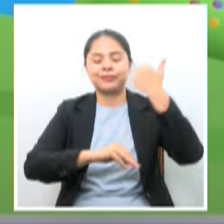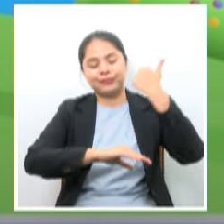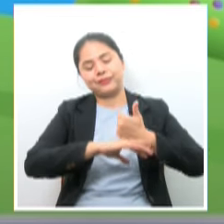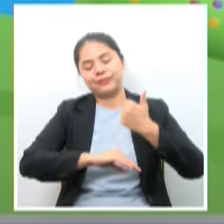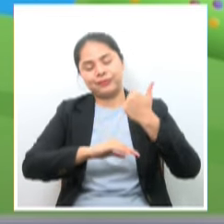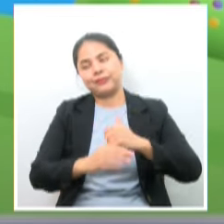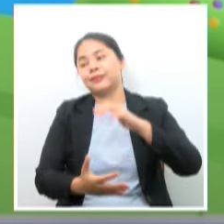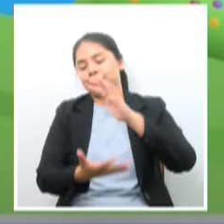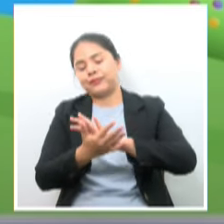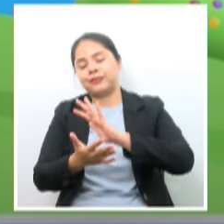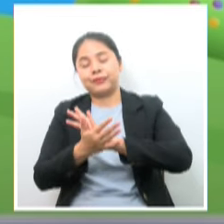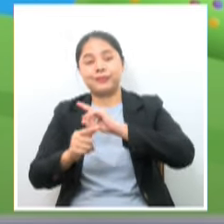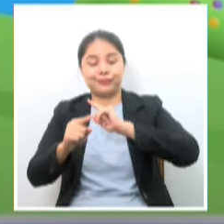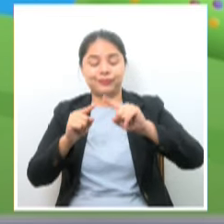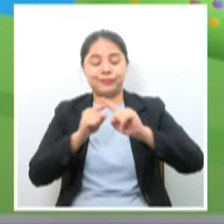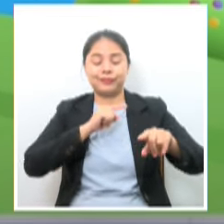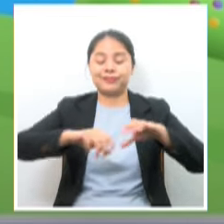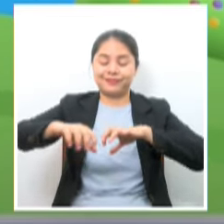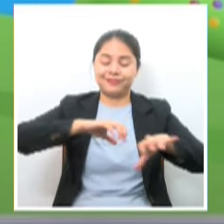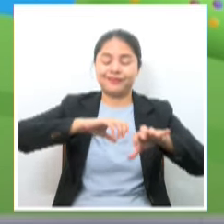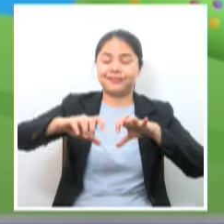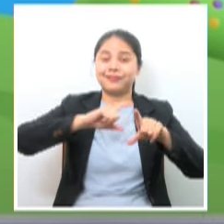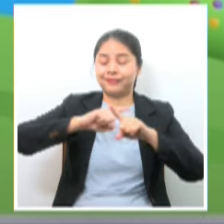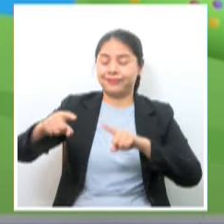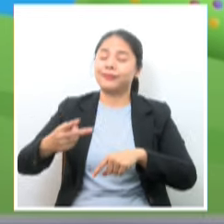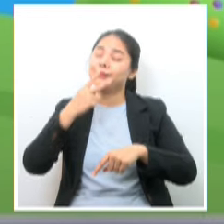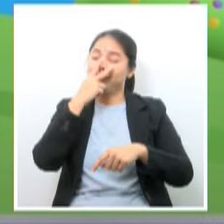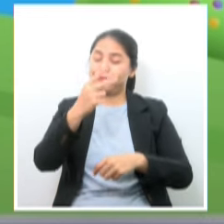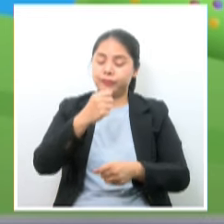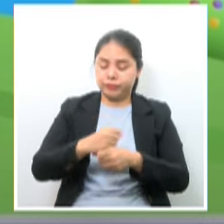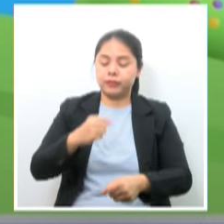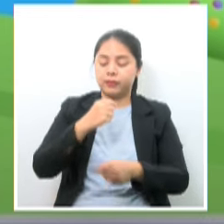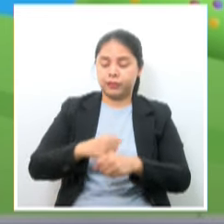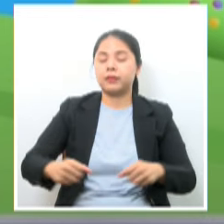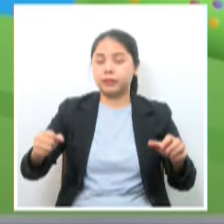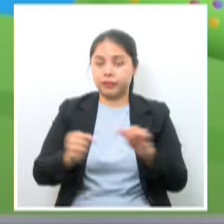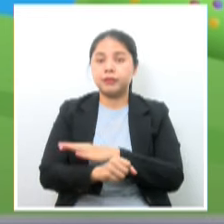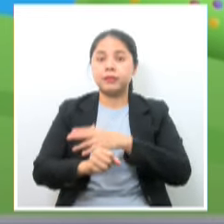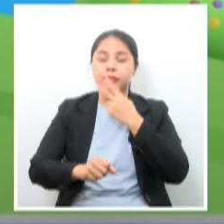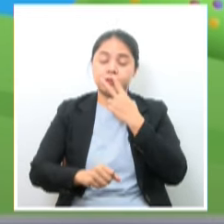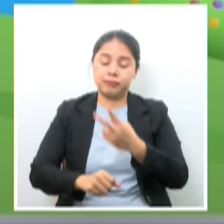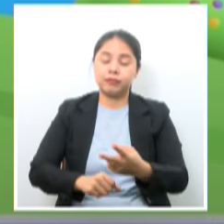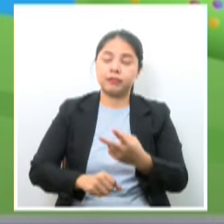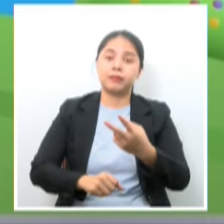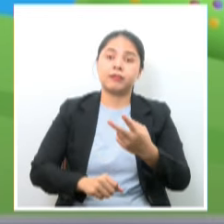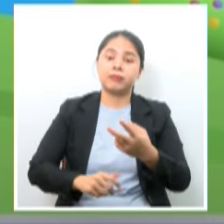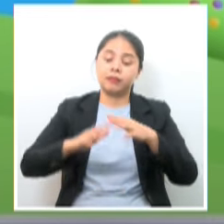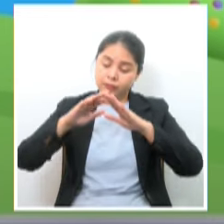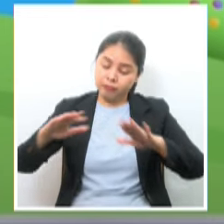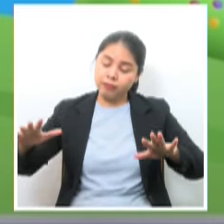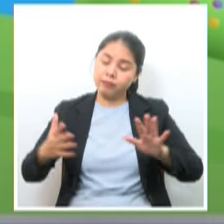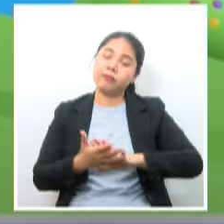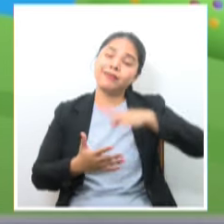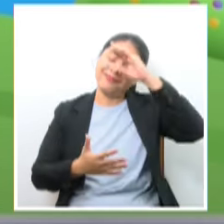าบุคลากรทางการศึกษาขอให้พวกเราได้ทำงานกันอย่างเต็มที่เพื่อสร้างให้นักเรียนของเรา